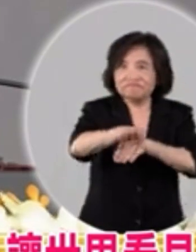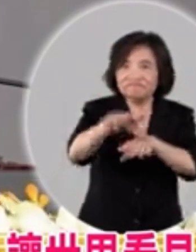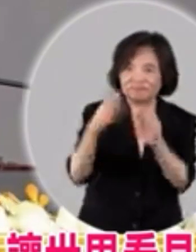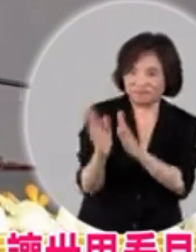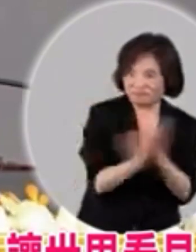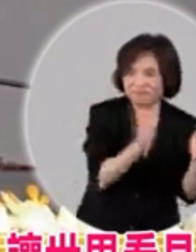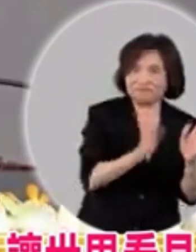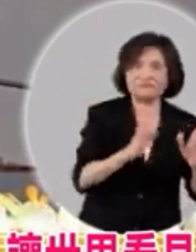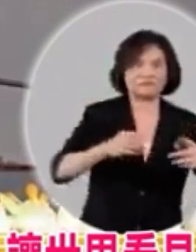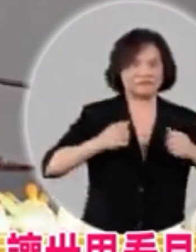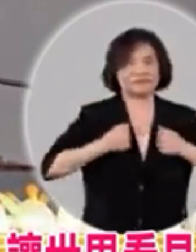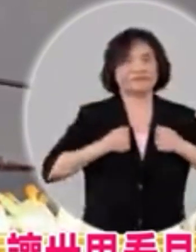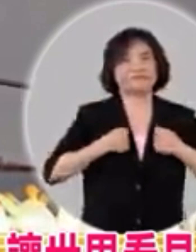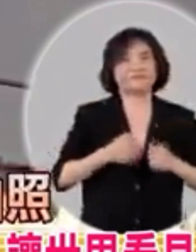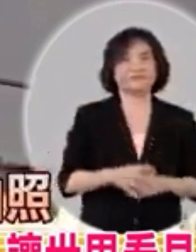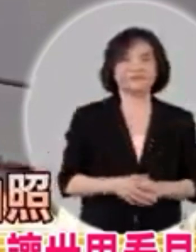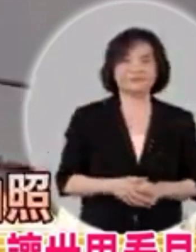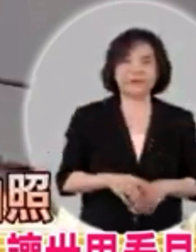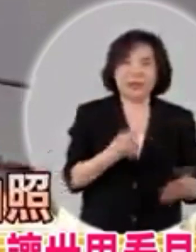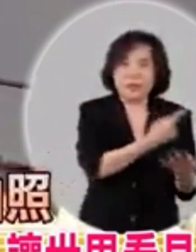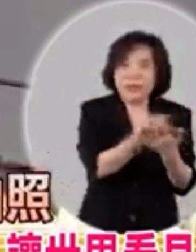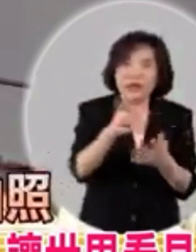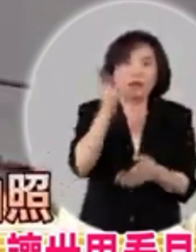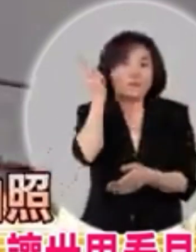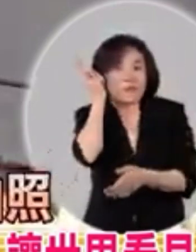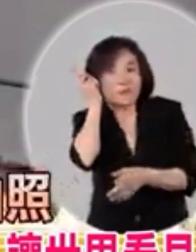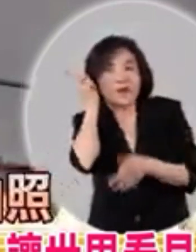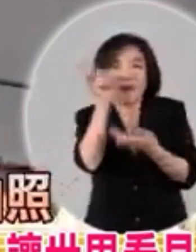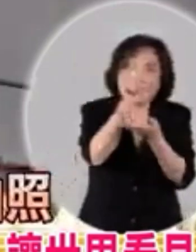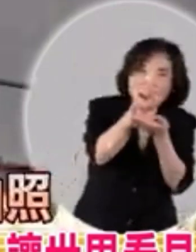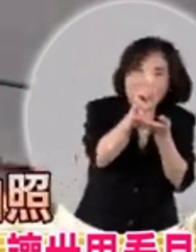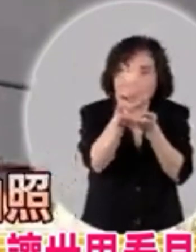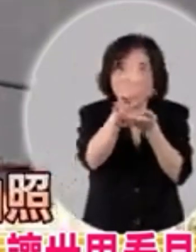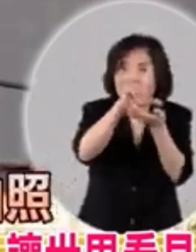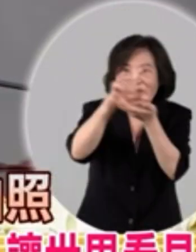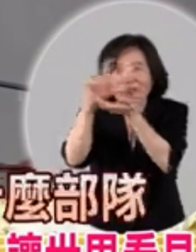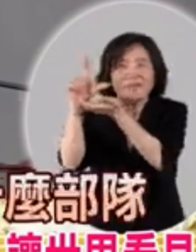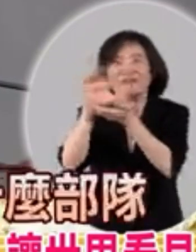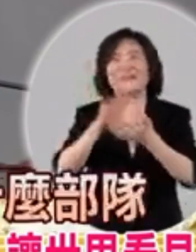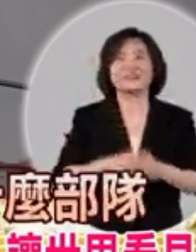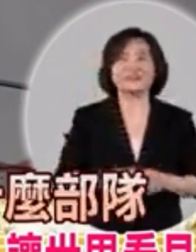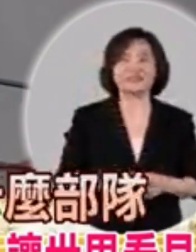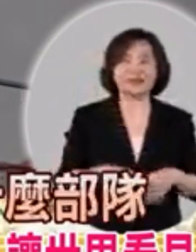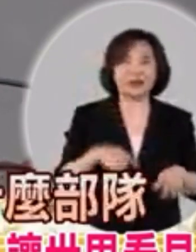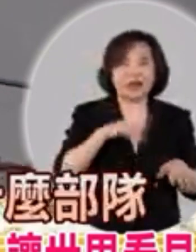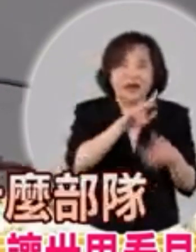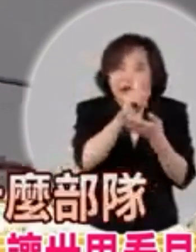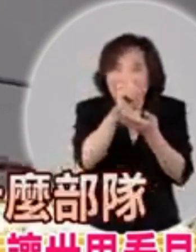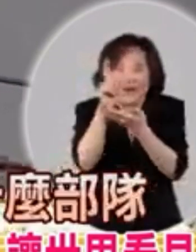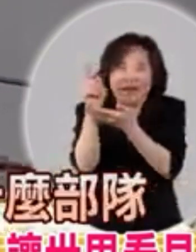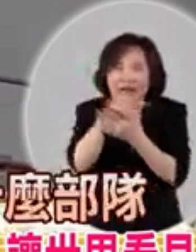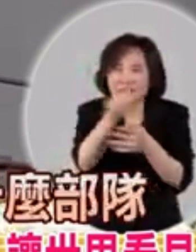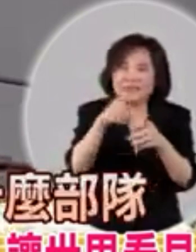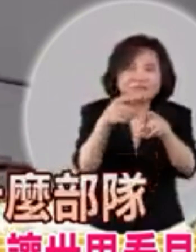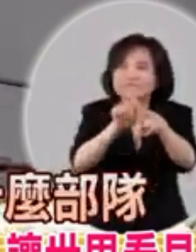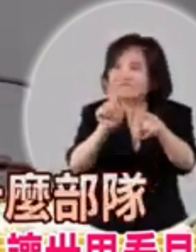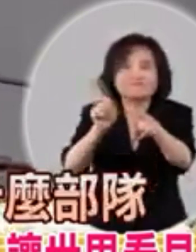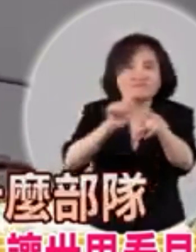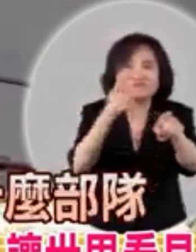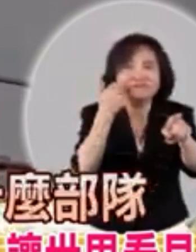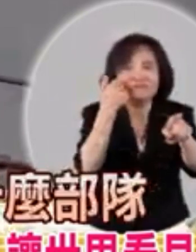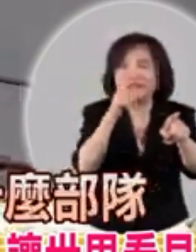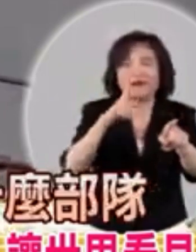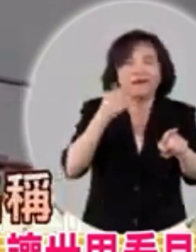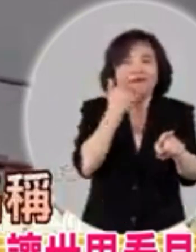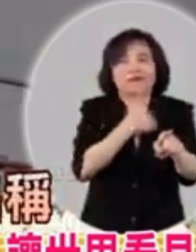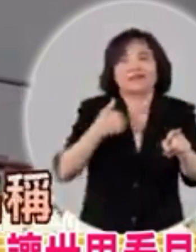发。大家都拿起手机忙着拍照，也许不是很清楚这是什么部队，也